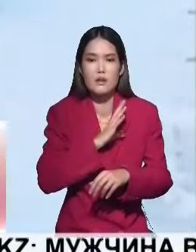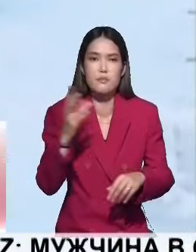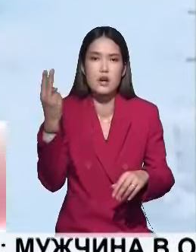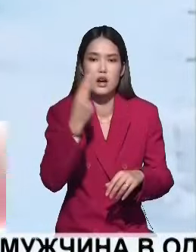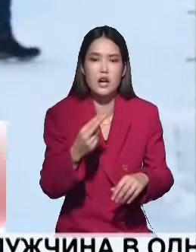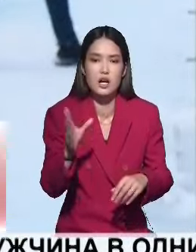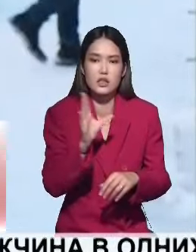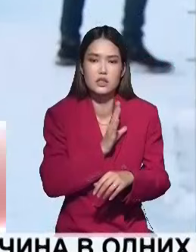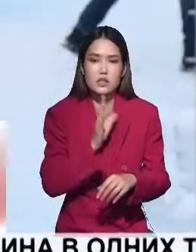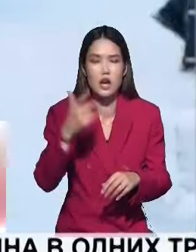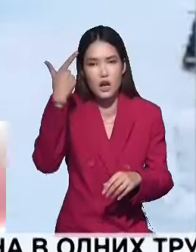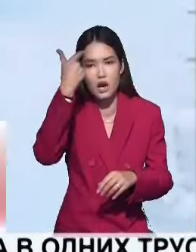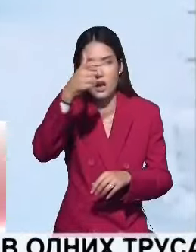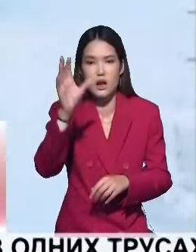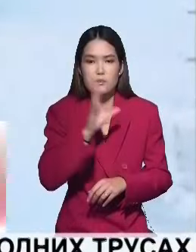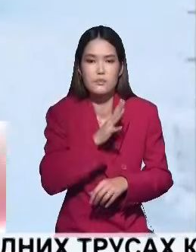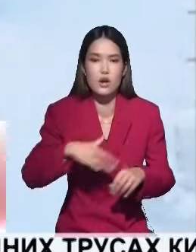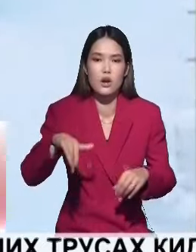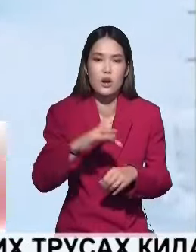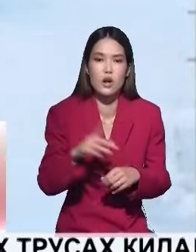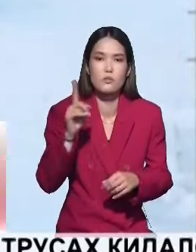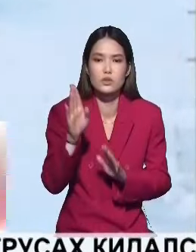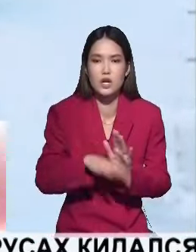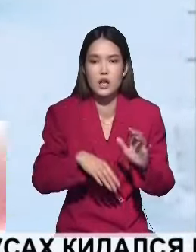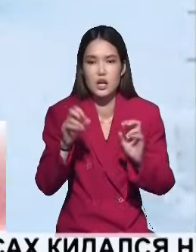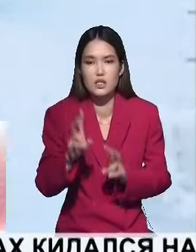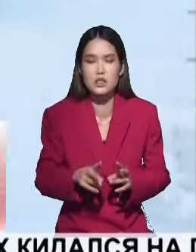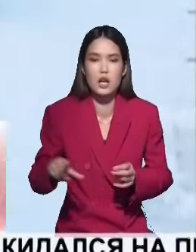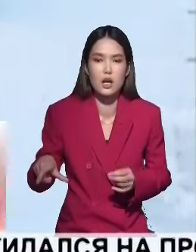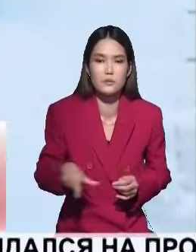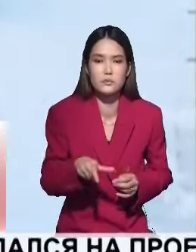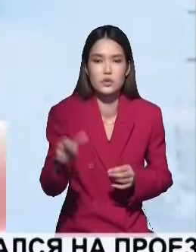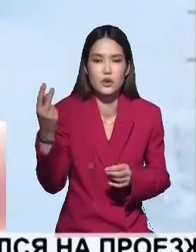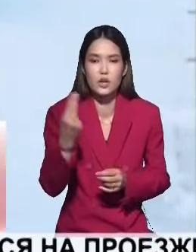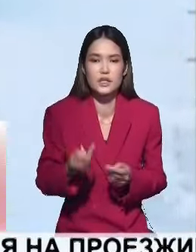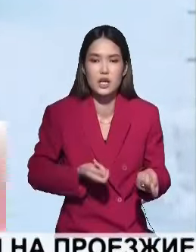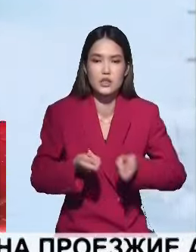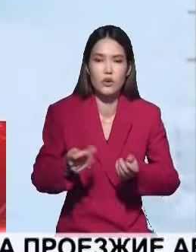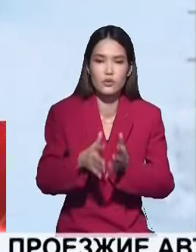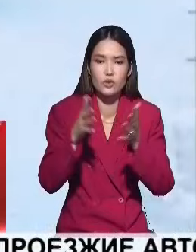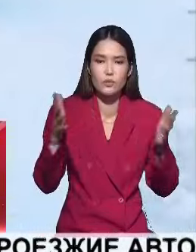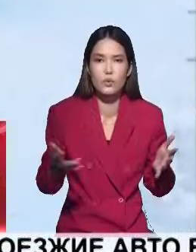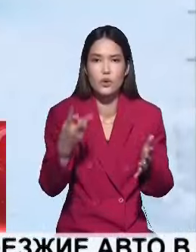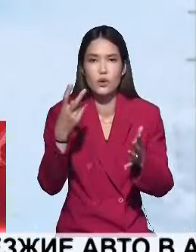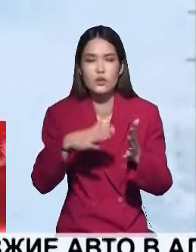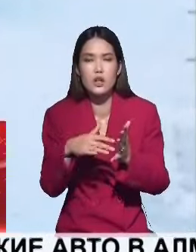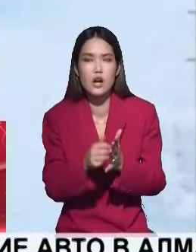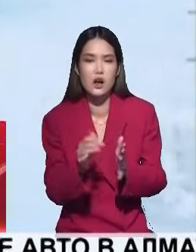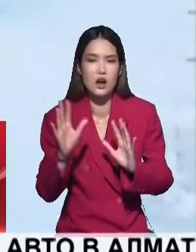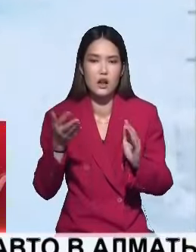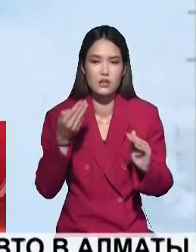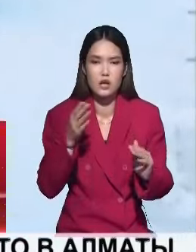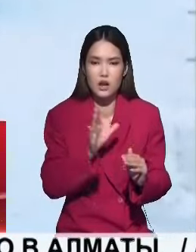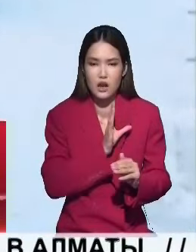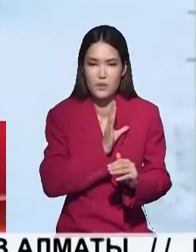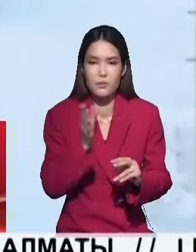граждан о повышенных рисках на дорогах. За прошедшие выходные на дорогах столицы зарегистрировано более 200 дорожно-транспортных происшествий. В